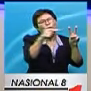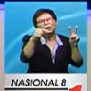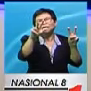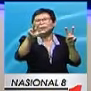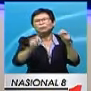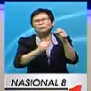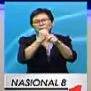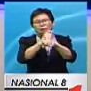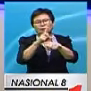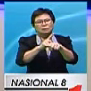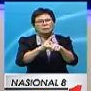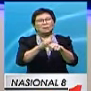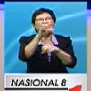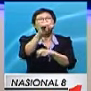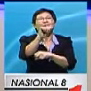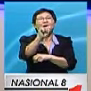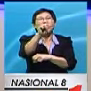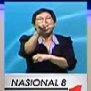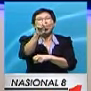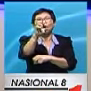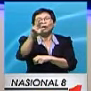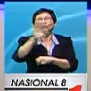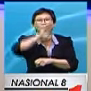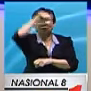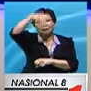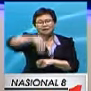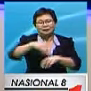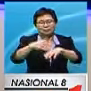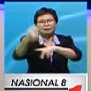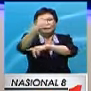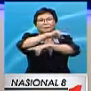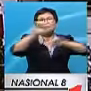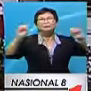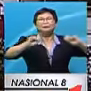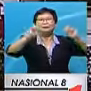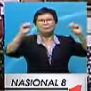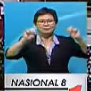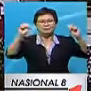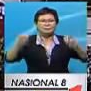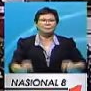tahun di Bandar Alur Gajah Selasa lalu.